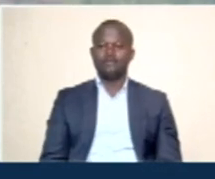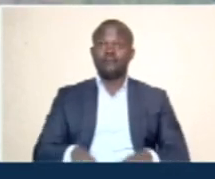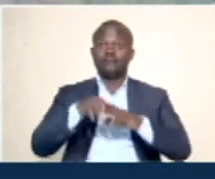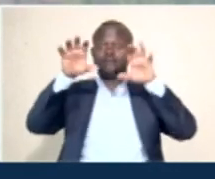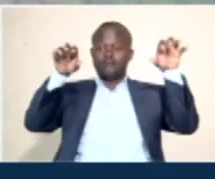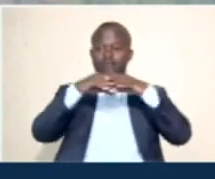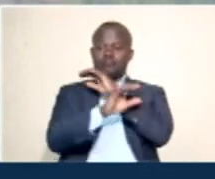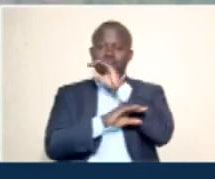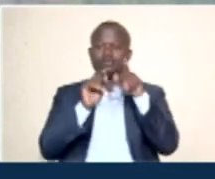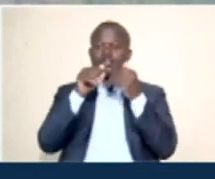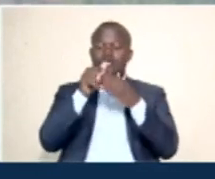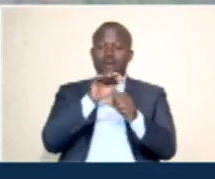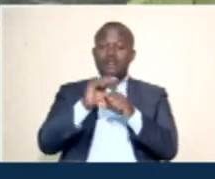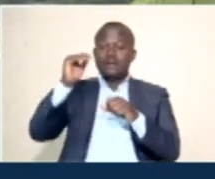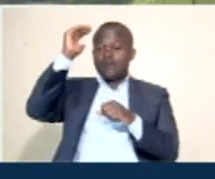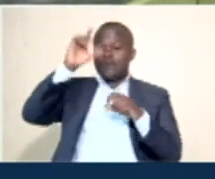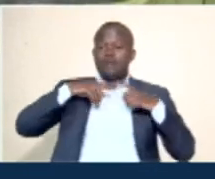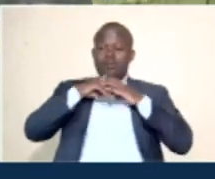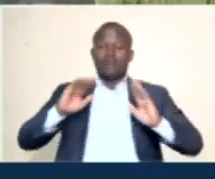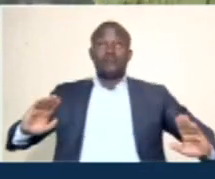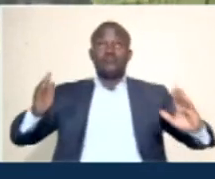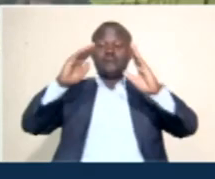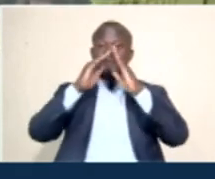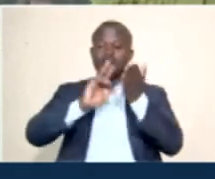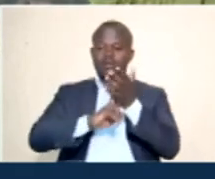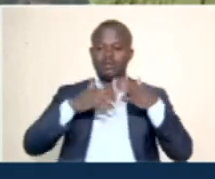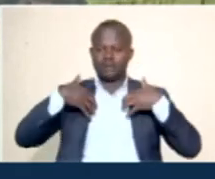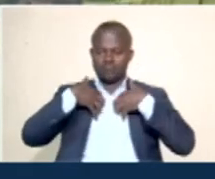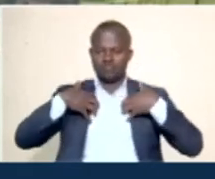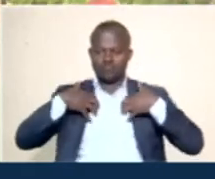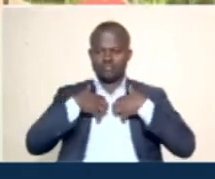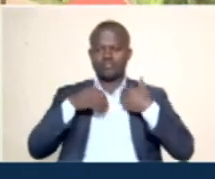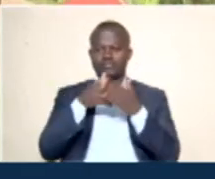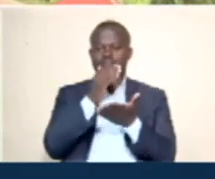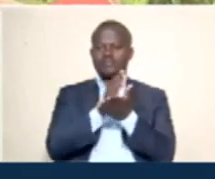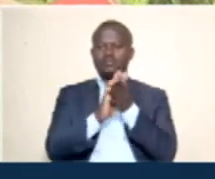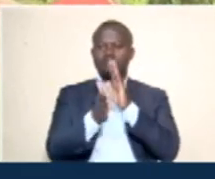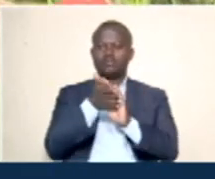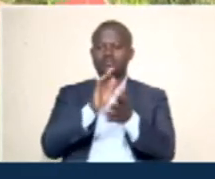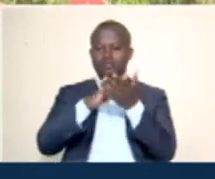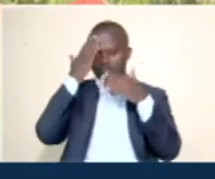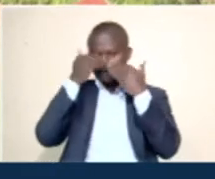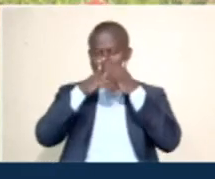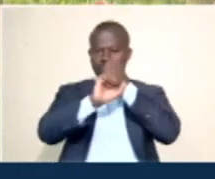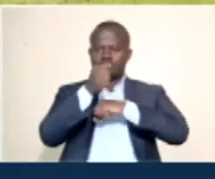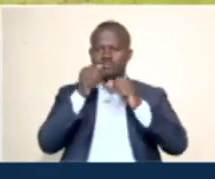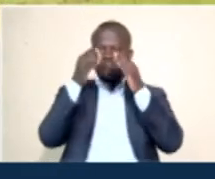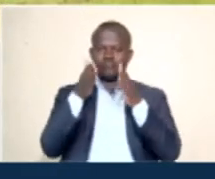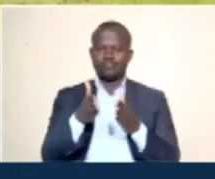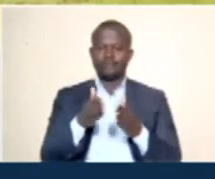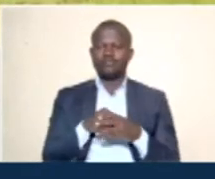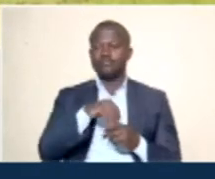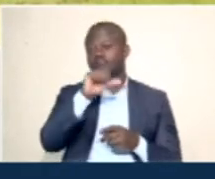Hirya none mu gihugu hari abaturage bakuze batuye mu misozi bemeza ko hari inyamaswa zigize urusobe rw’ibinyabuzima zacitse burundu bitewe n’ibikorwa bya muntu.